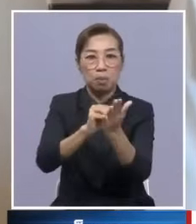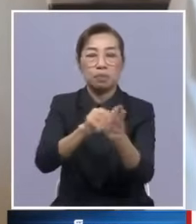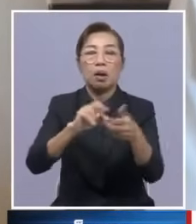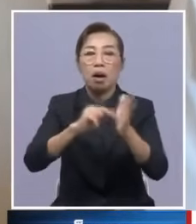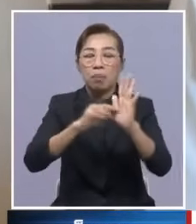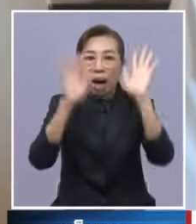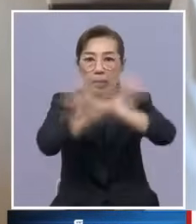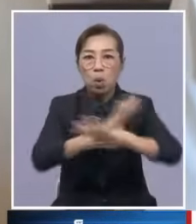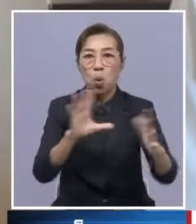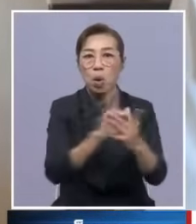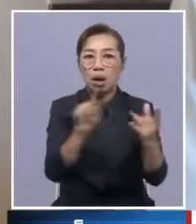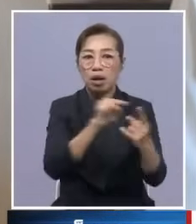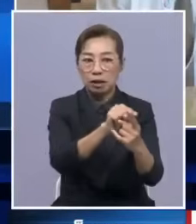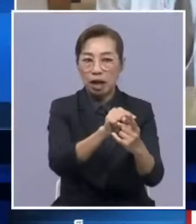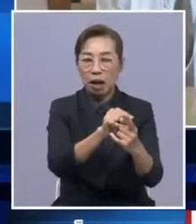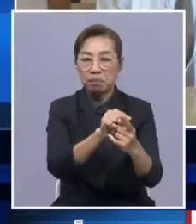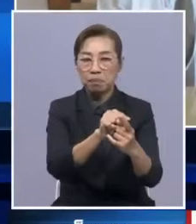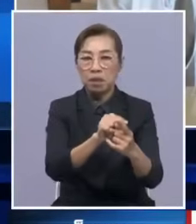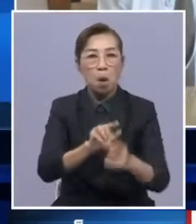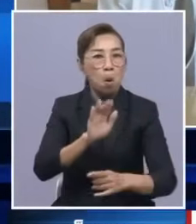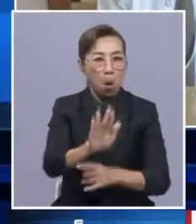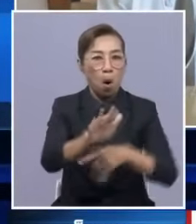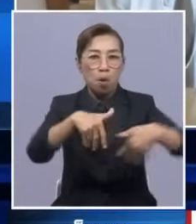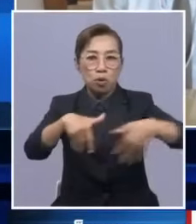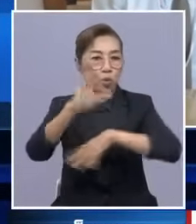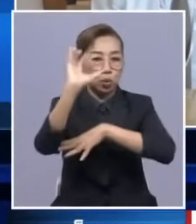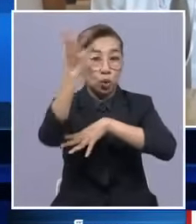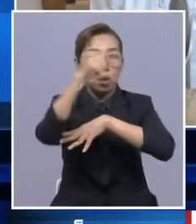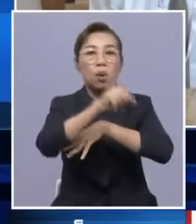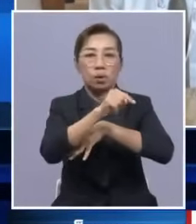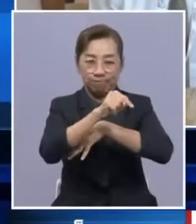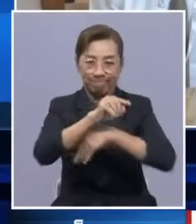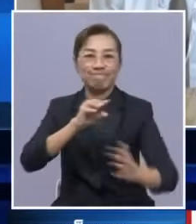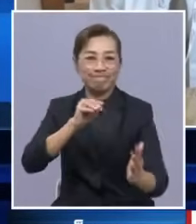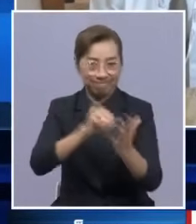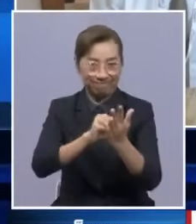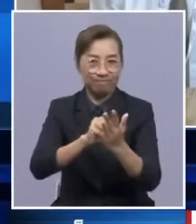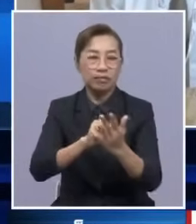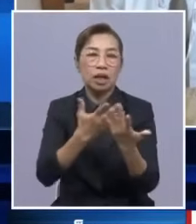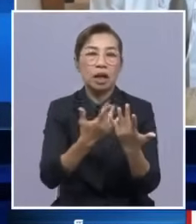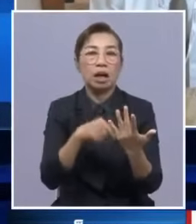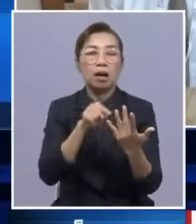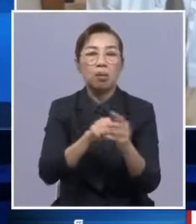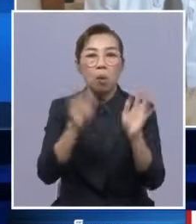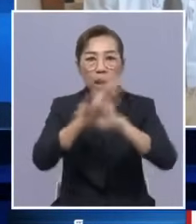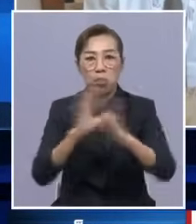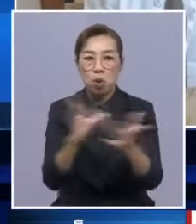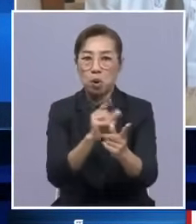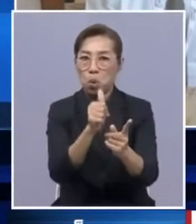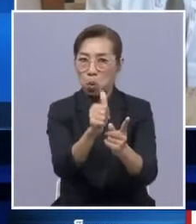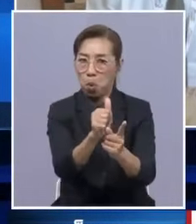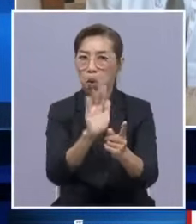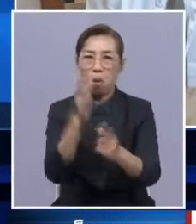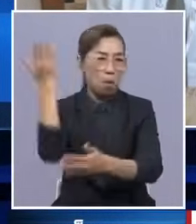ทนมรดกทางวัฒนธรรมที่จับต้องไม่ได้ของมนุษยชาติในการประชุมคณะกรรมการระหว่างรัฐบาลว่าด้วยการสงวนรักษามรดกวัฒน